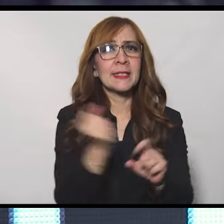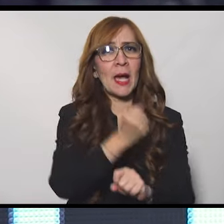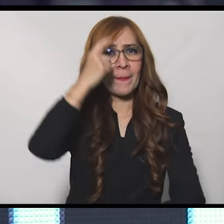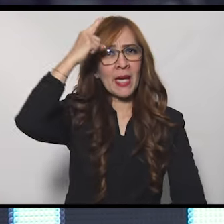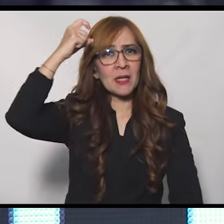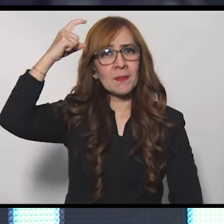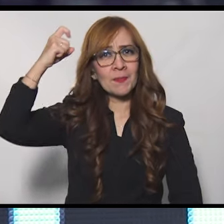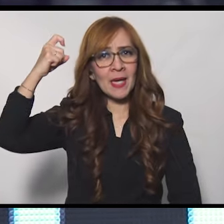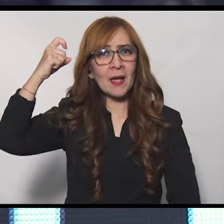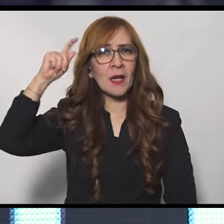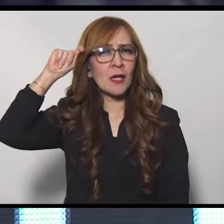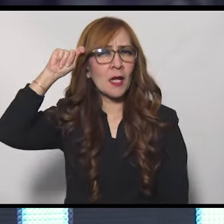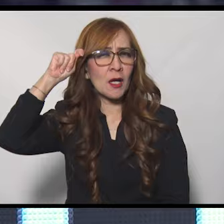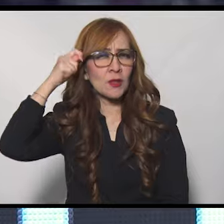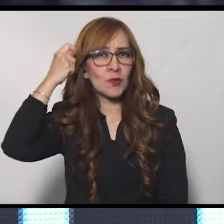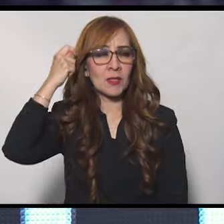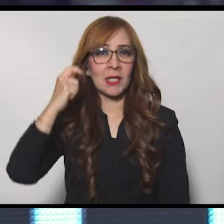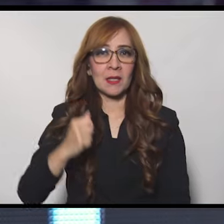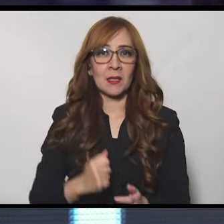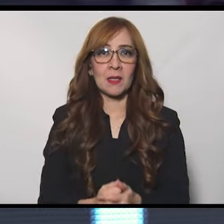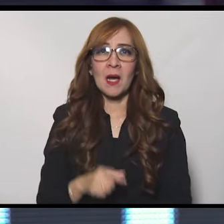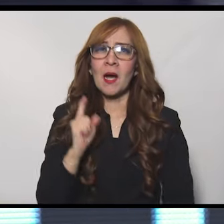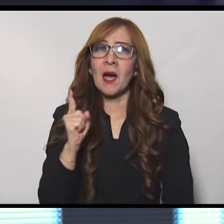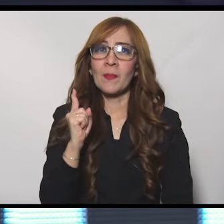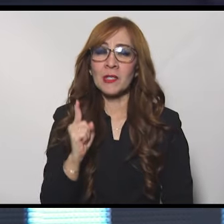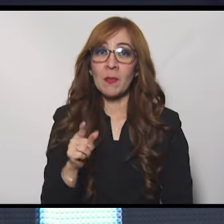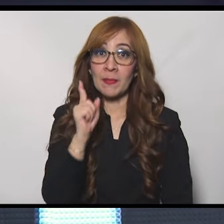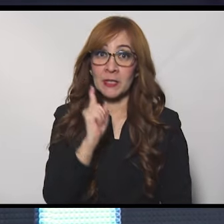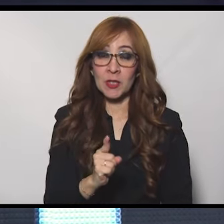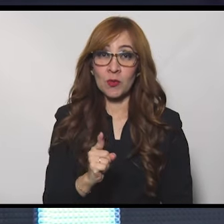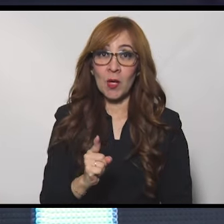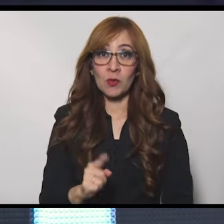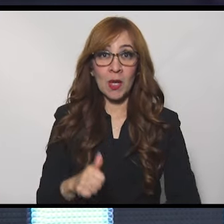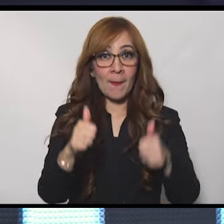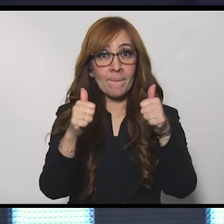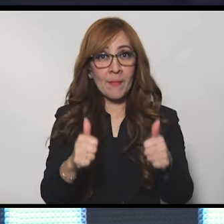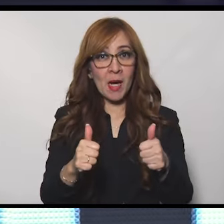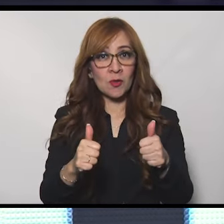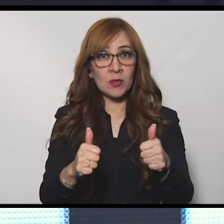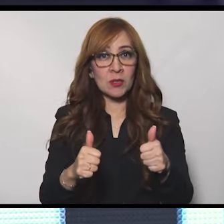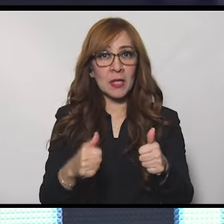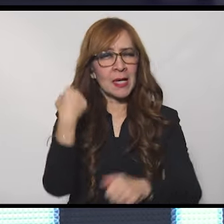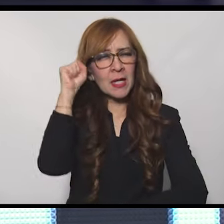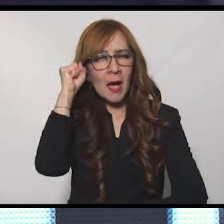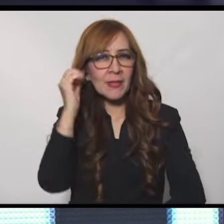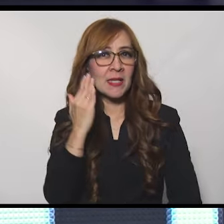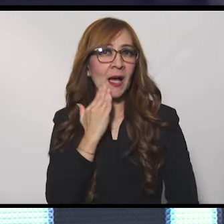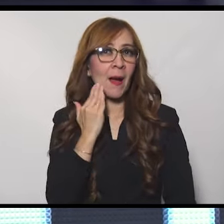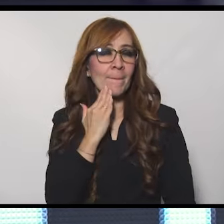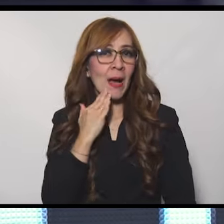gak gampang. Karena sesuatu yang berharga itu tidak mungkin gampang didapatkan.